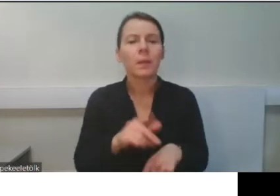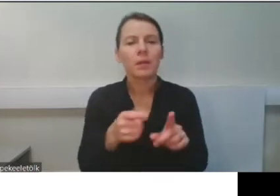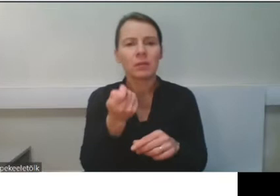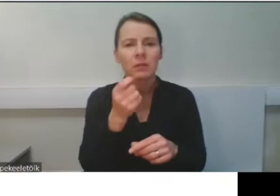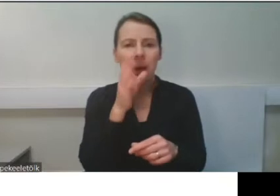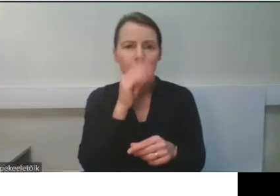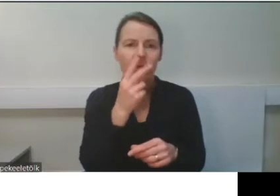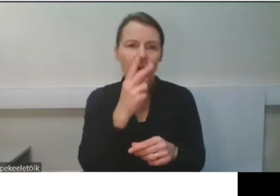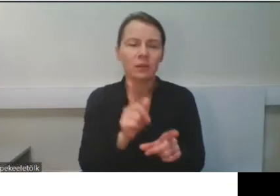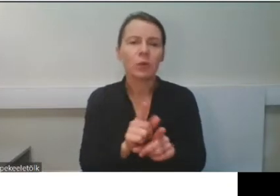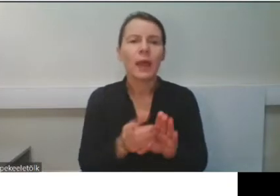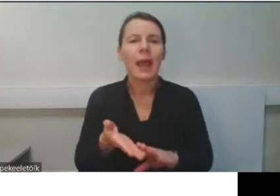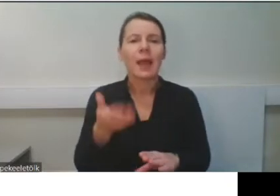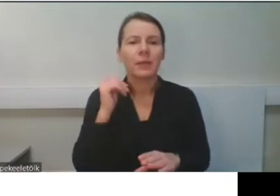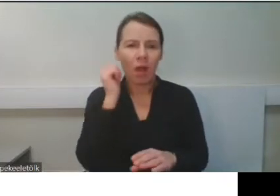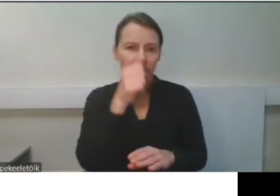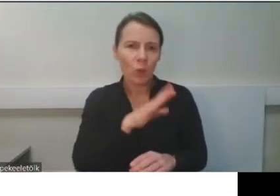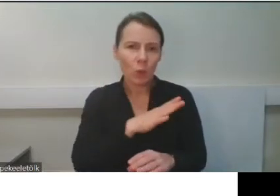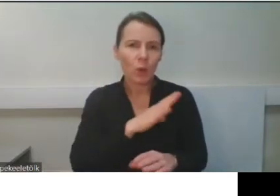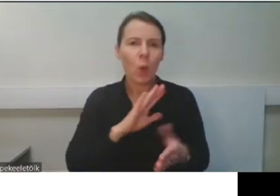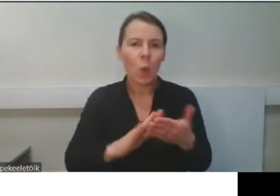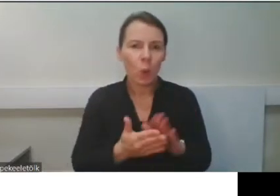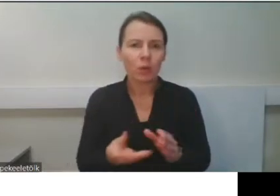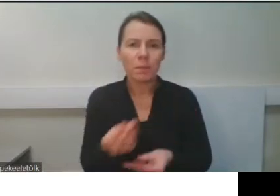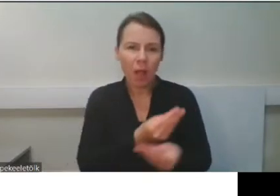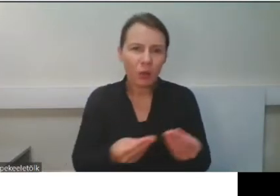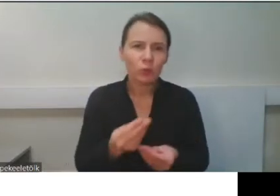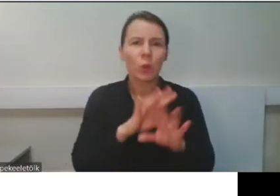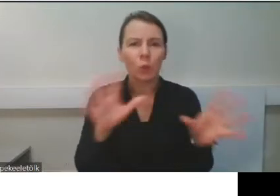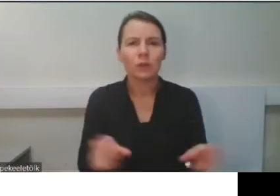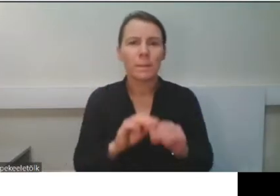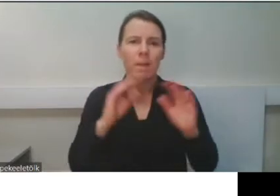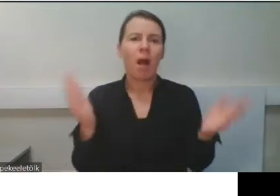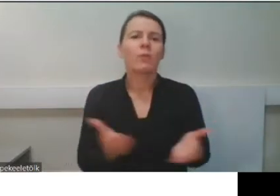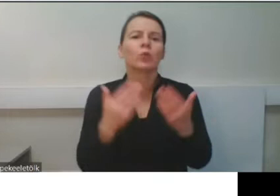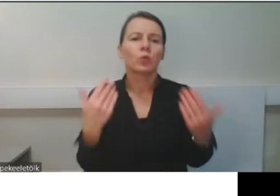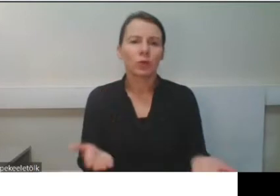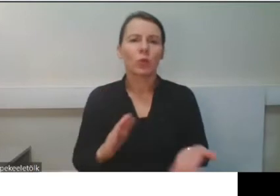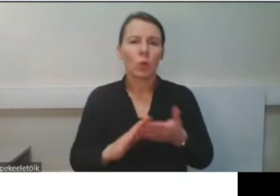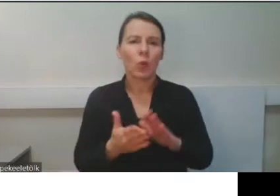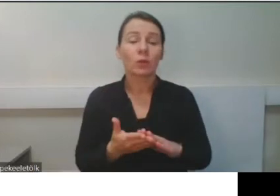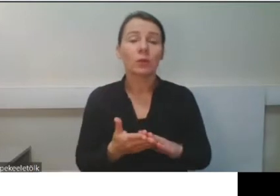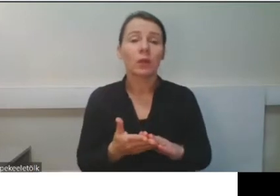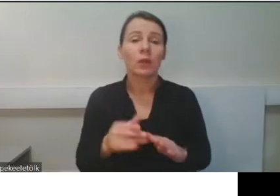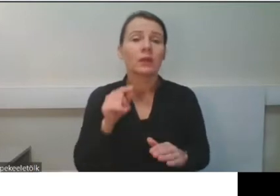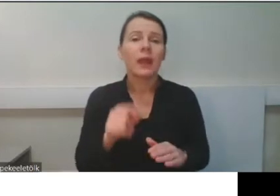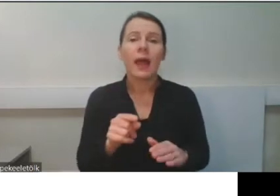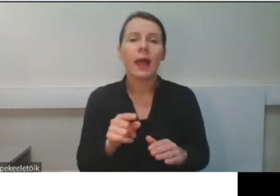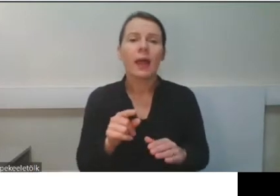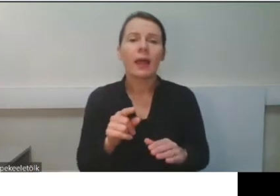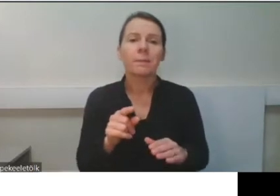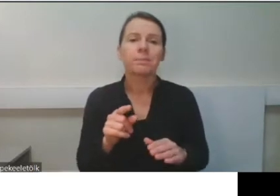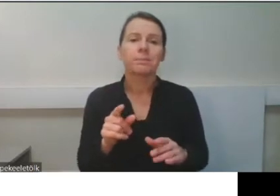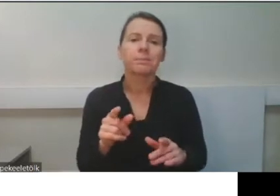siis rohelisel taustal sinna peale märgitud . et kui seda joonist nüüd vaadata , siis mis siit järeldada